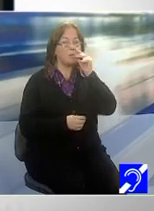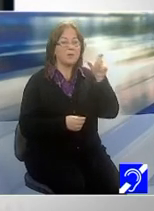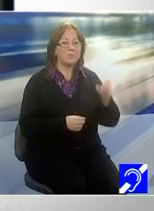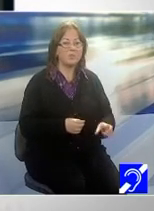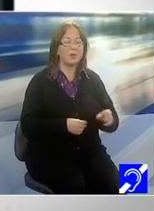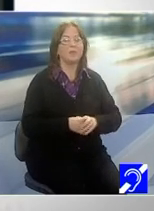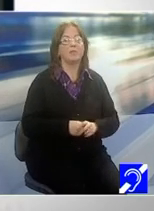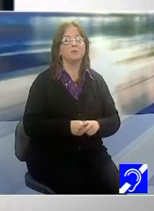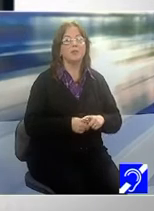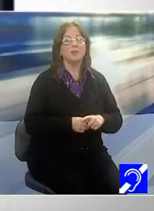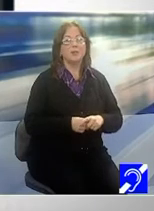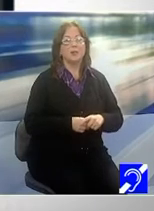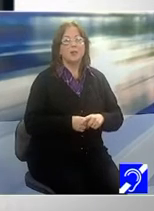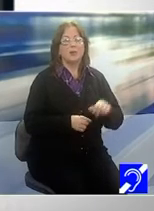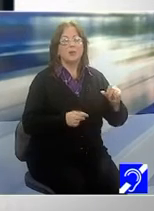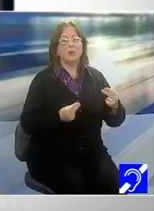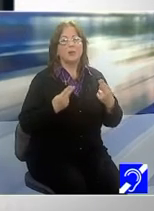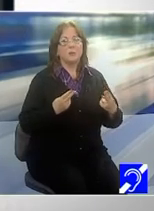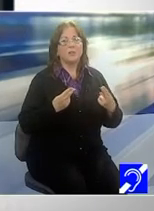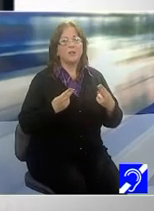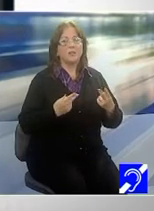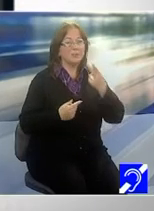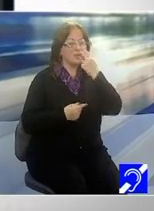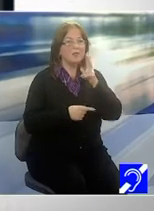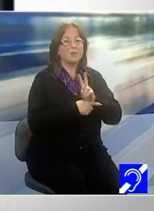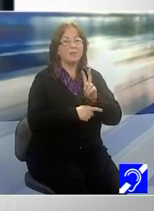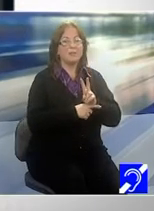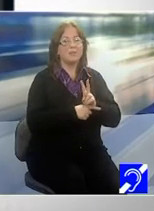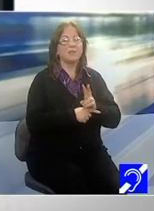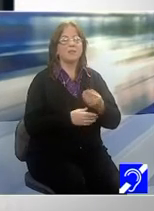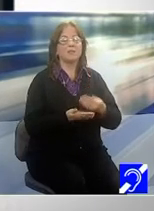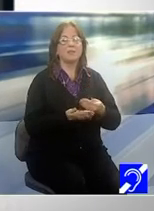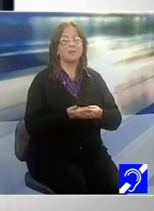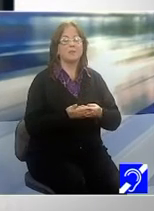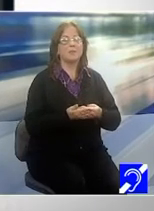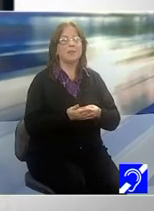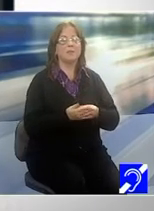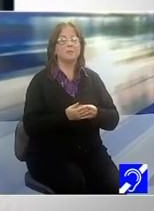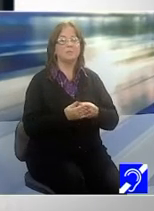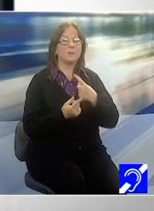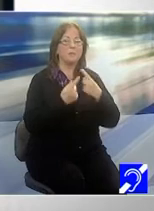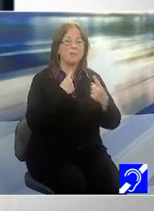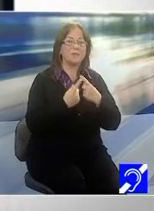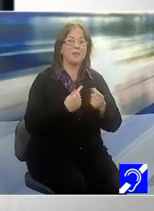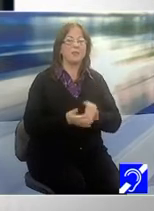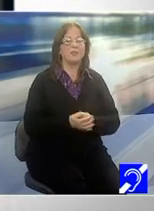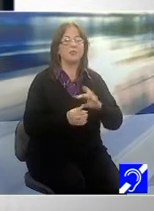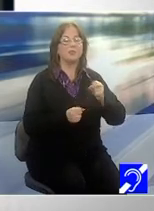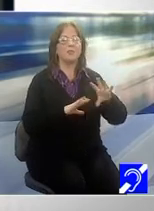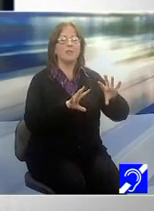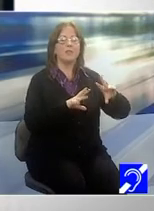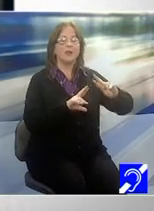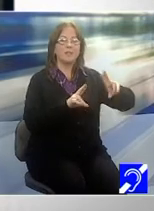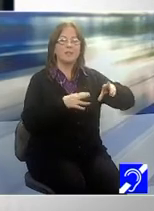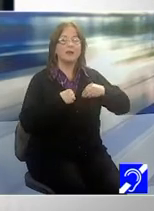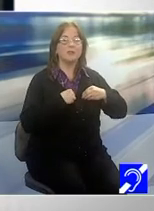persoane, ar trebui să ne concentrăm pe aceste mesaje. Se vorbește despre recâștigarea încrederii de către clasa politică,